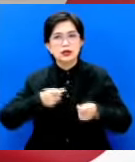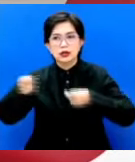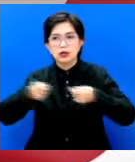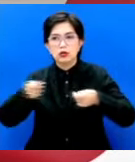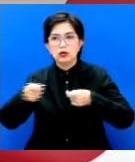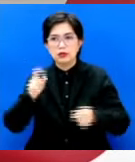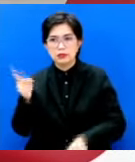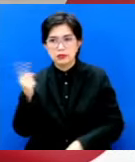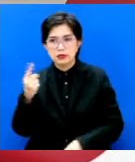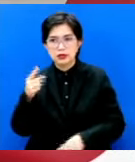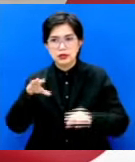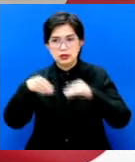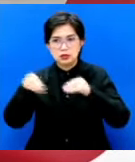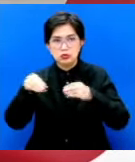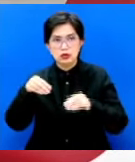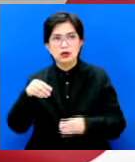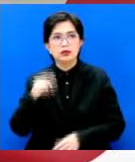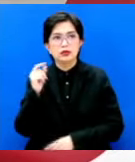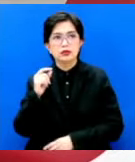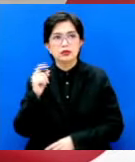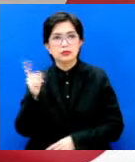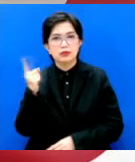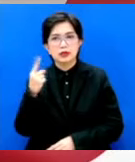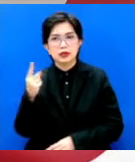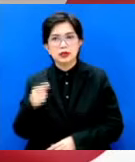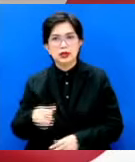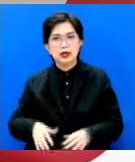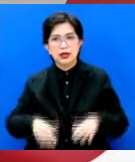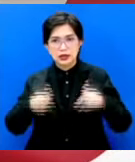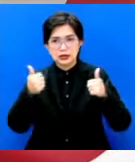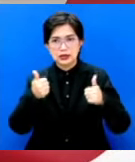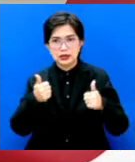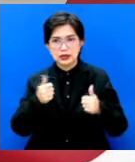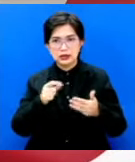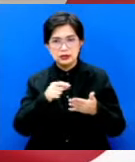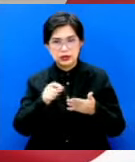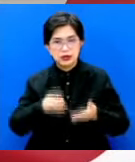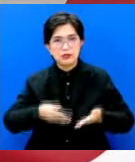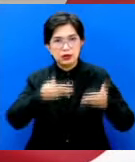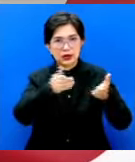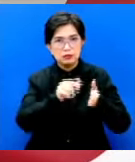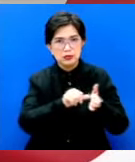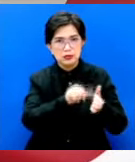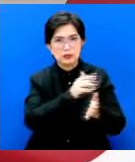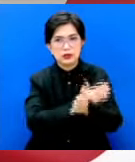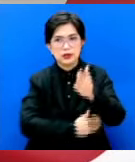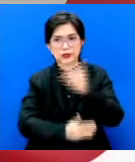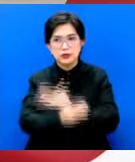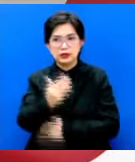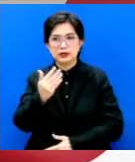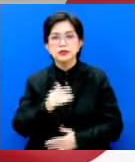melainkanmengelolanya,menjualnya,dan kamiakanmemberikanhasilnyasesuai dengan